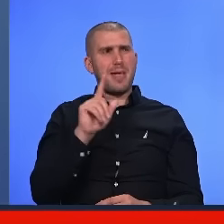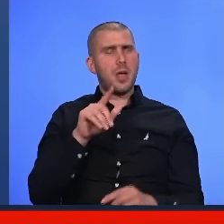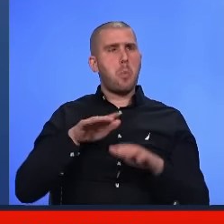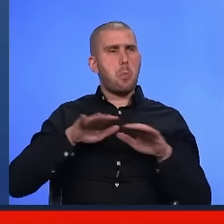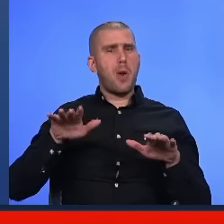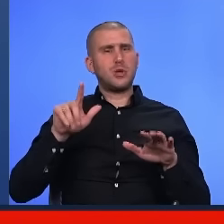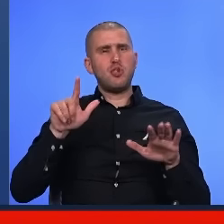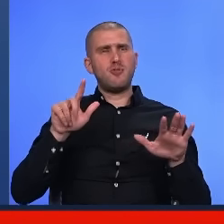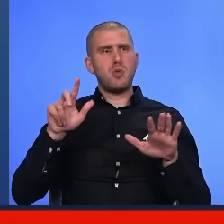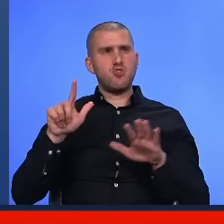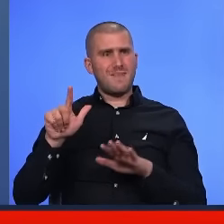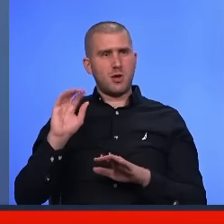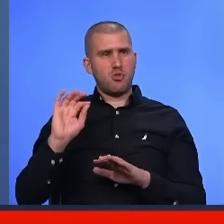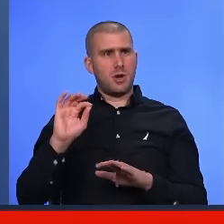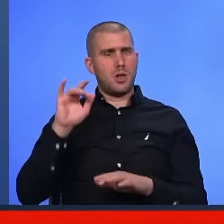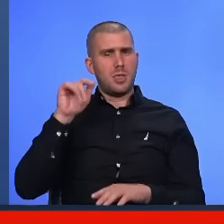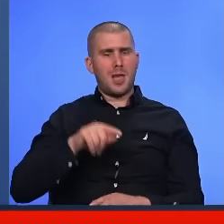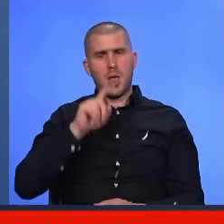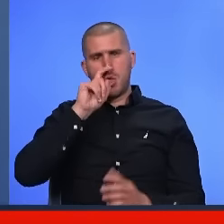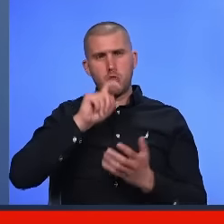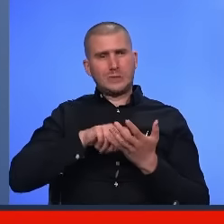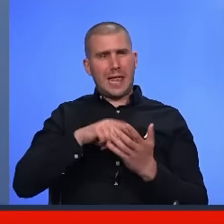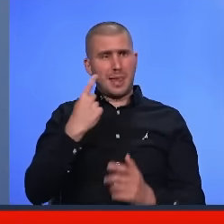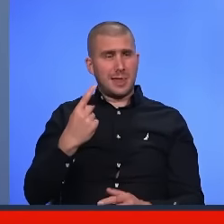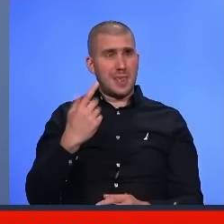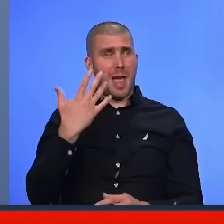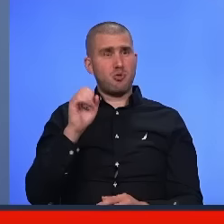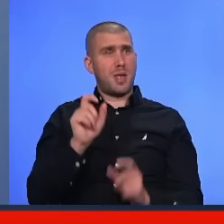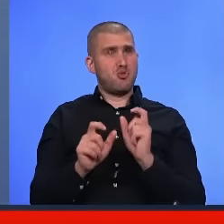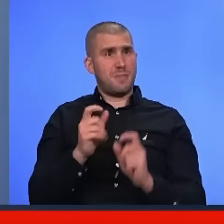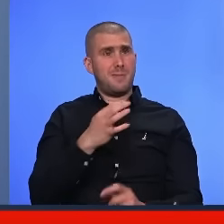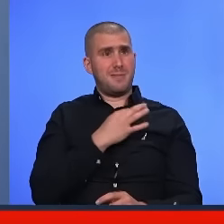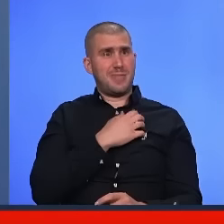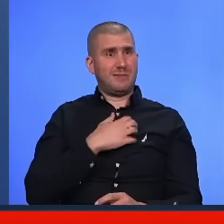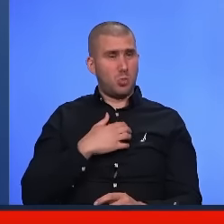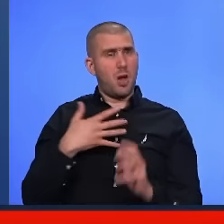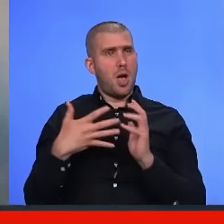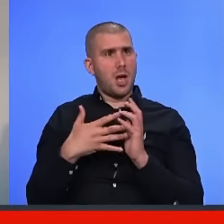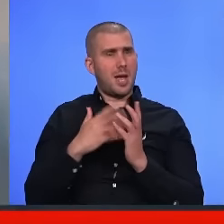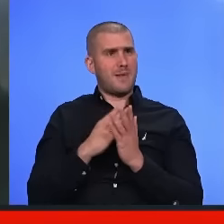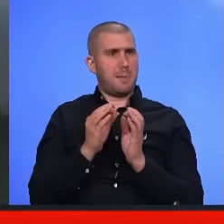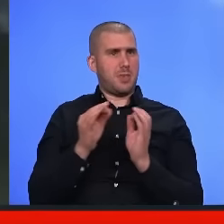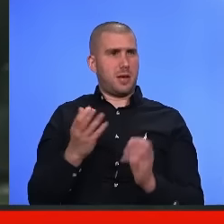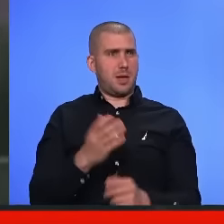בואינג 787 שנוחת בניו זילנד, 50 נוסעים נפגעו, החקירה כבר החלה.